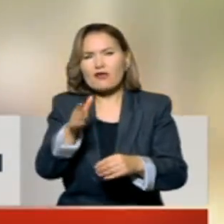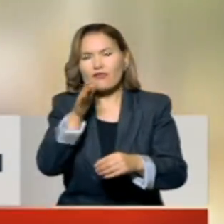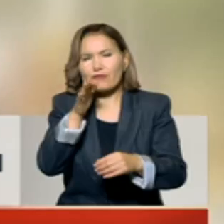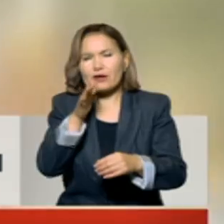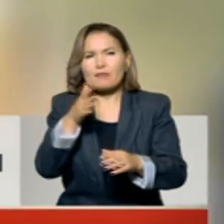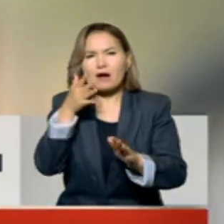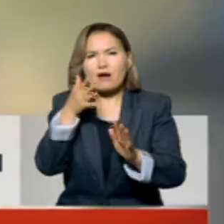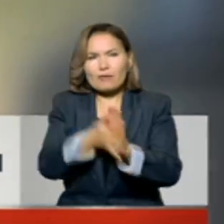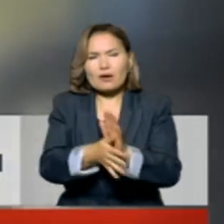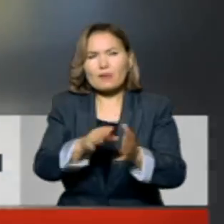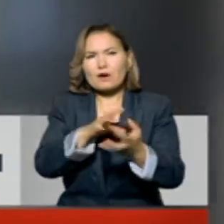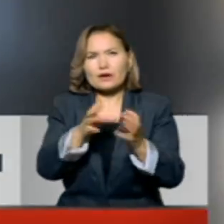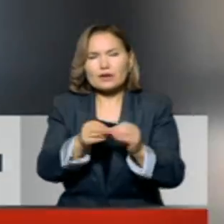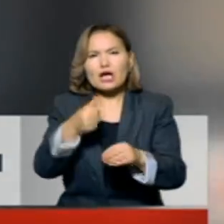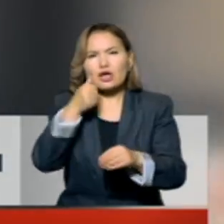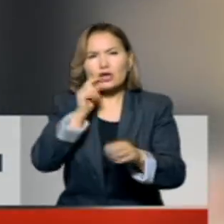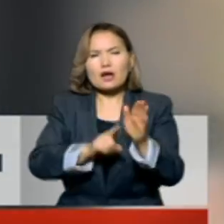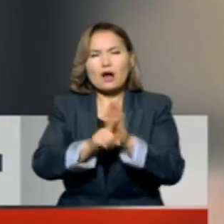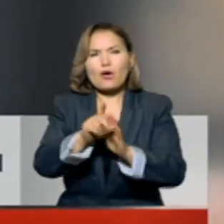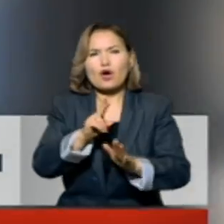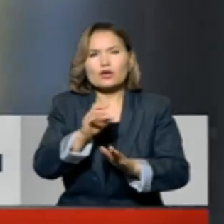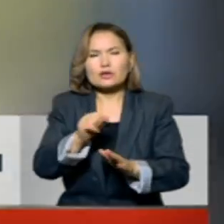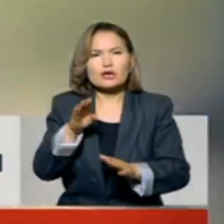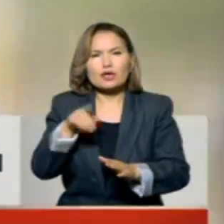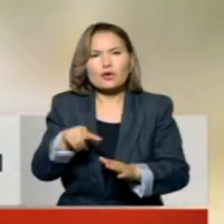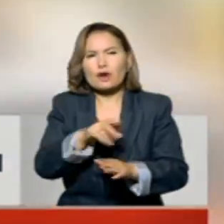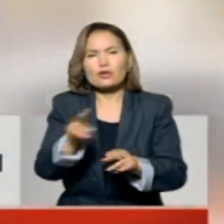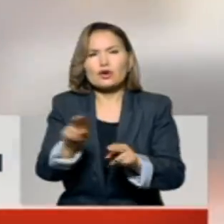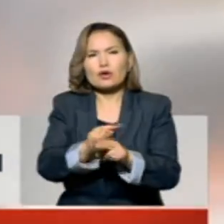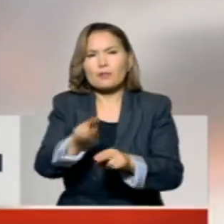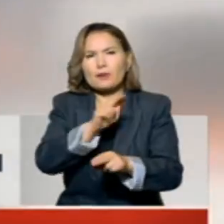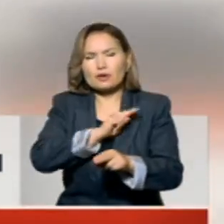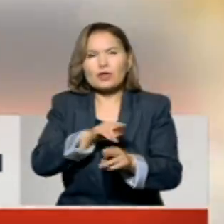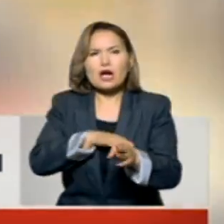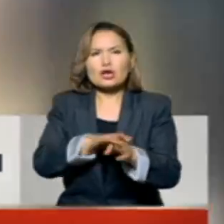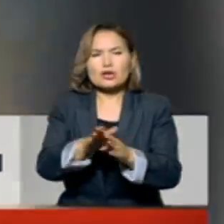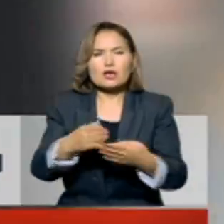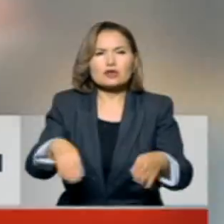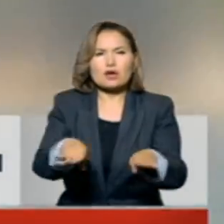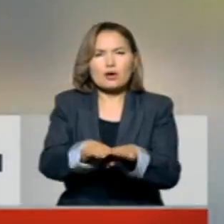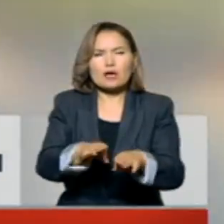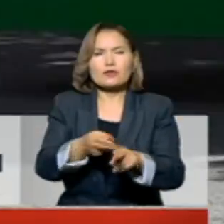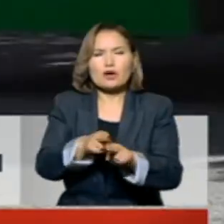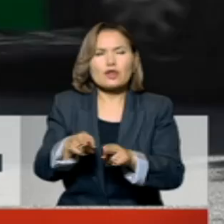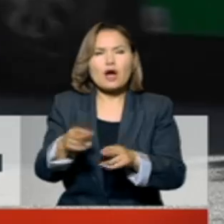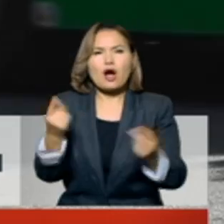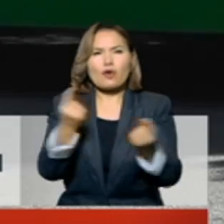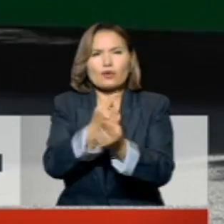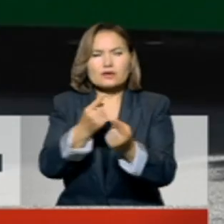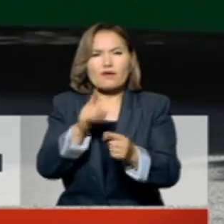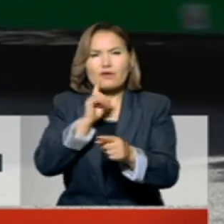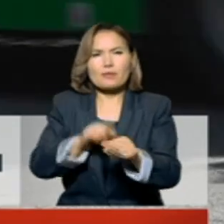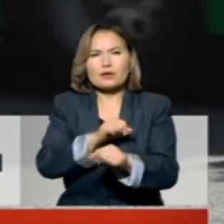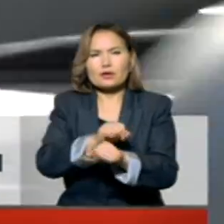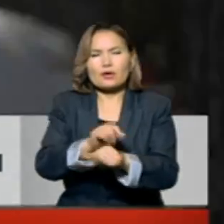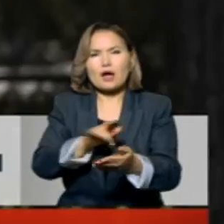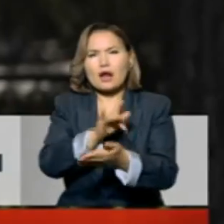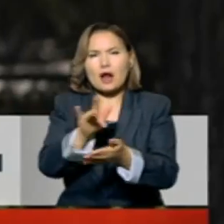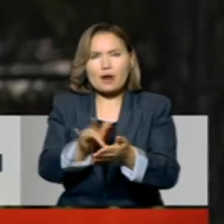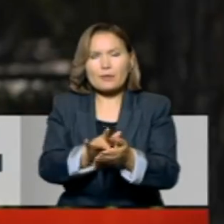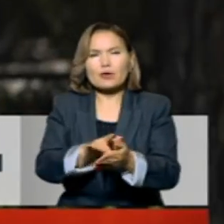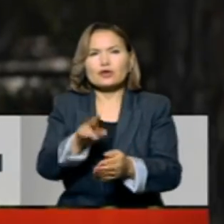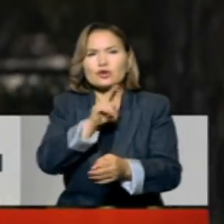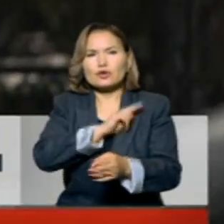жоғалтып жүр. Себебі кешеден бері Құлжа тасжолы жөндеу жұмыстарына толықтай жабылып, қозғалыс тоқтаған. Қала әкімдігі жөндеу